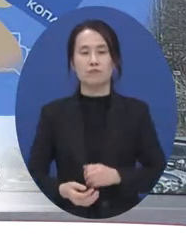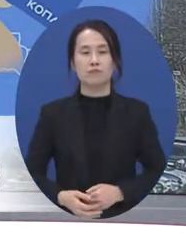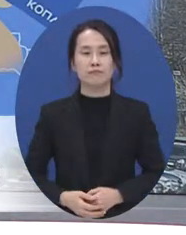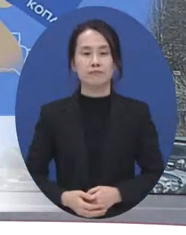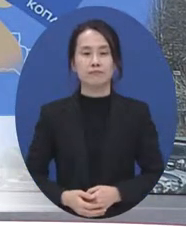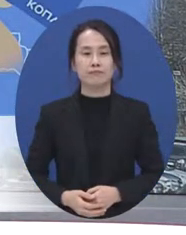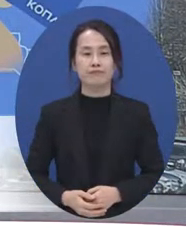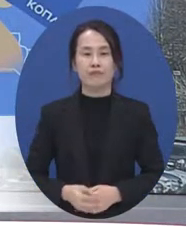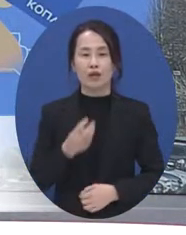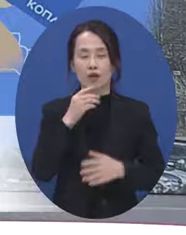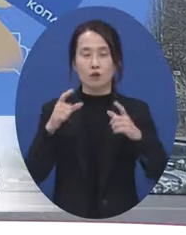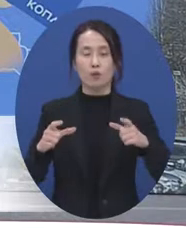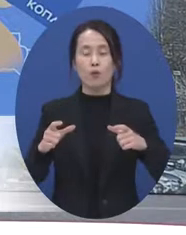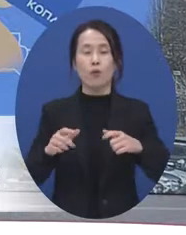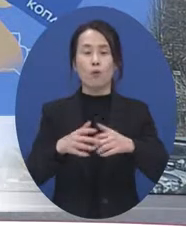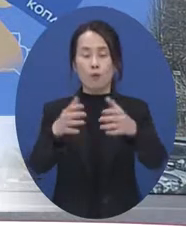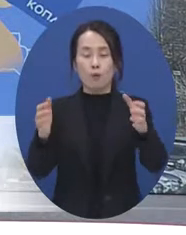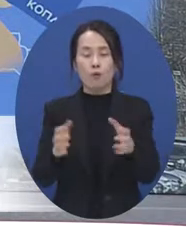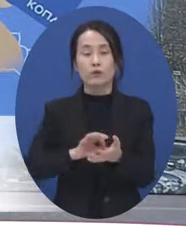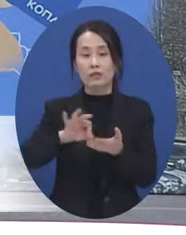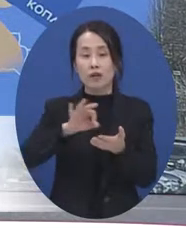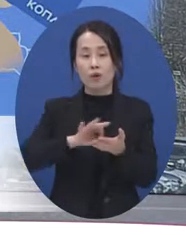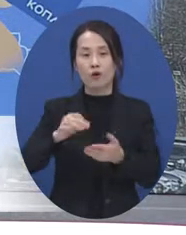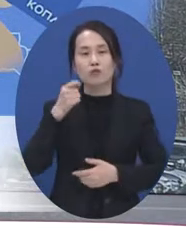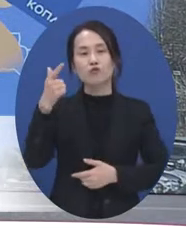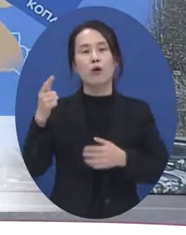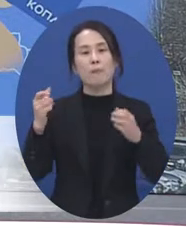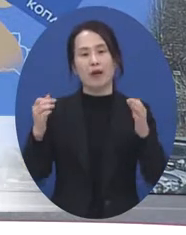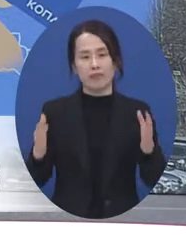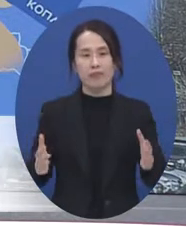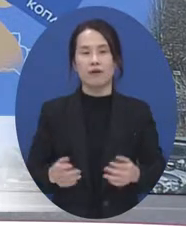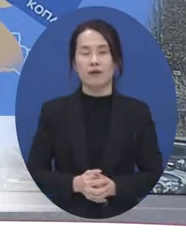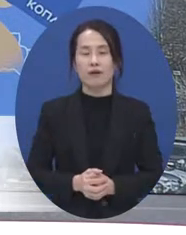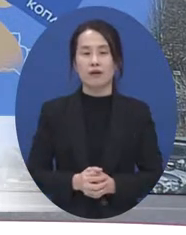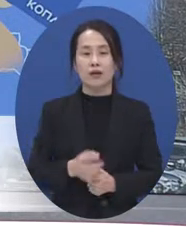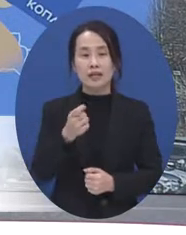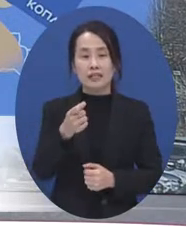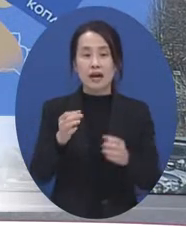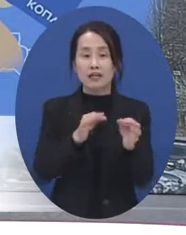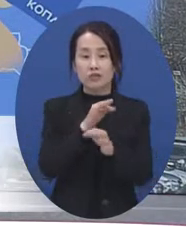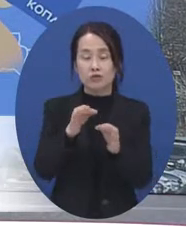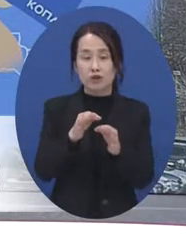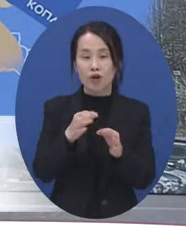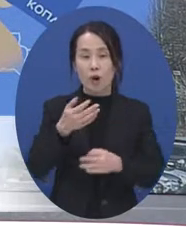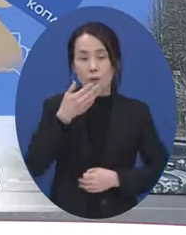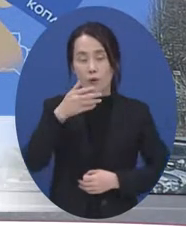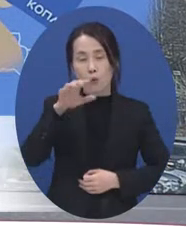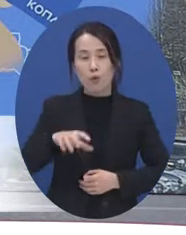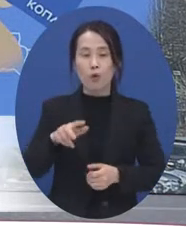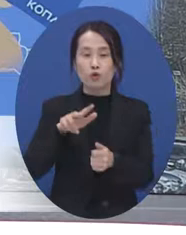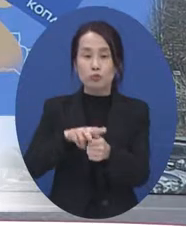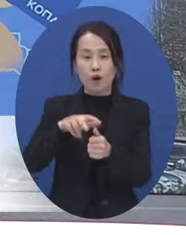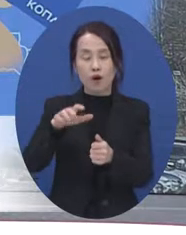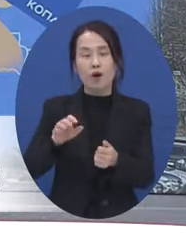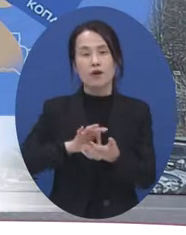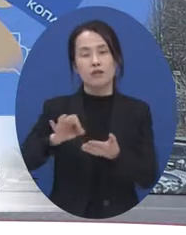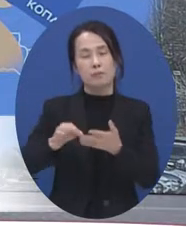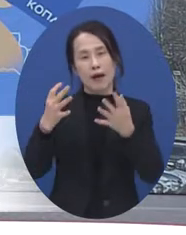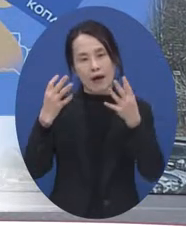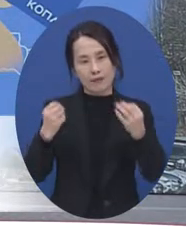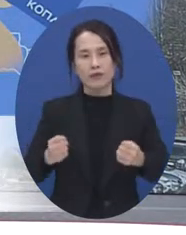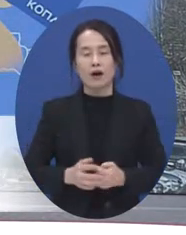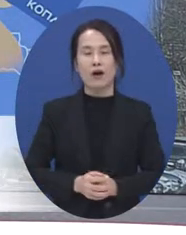냈습니다. 경기도 전역에 풀린 지 불과 6개월 만인데요. 소규모 식당이나 동네 슈퍼 등에서 가장 많이